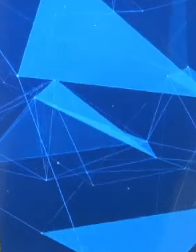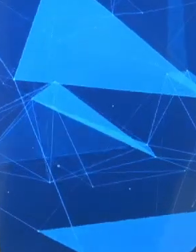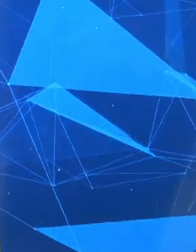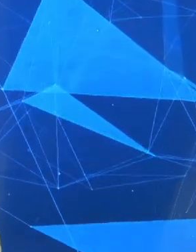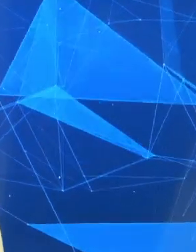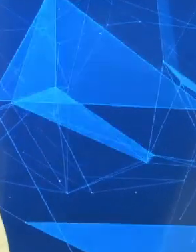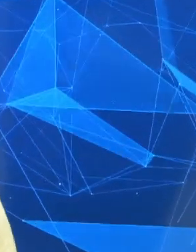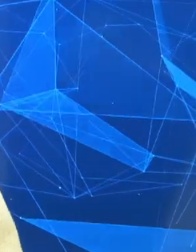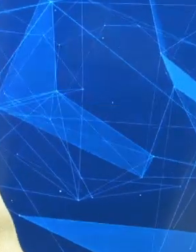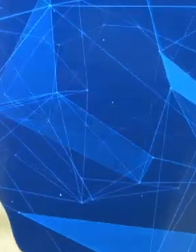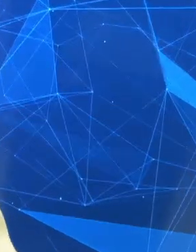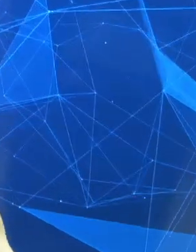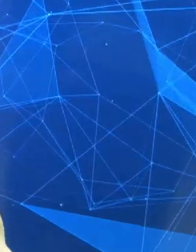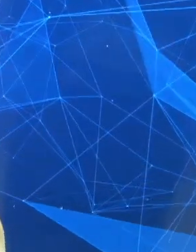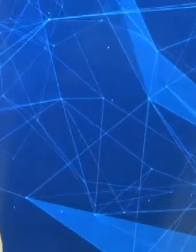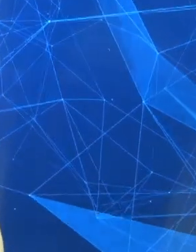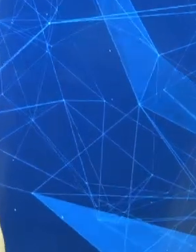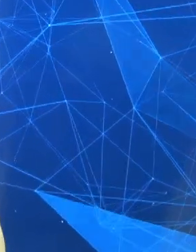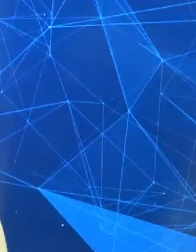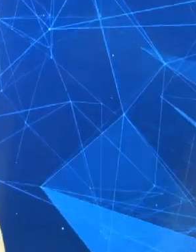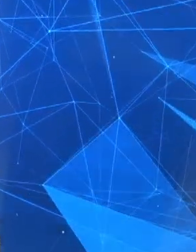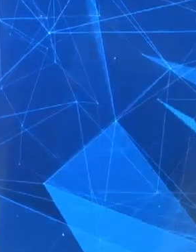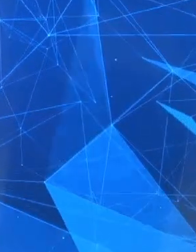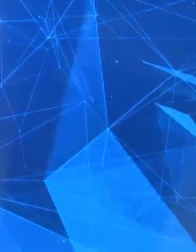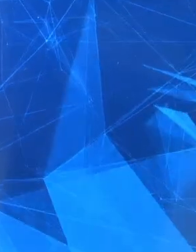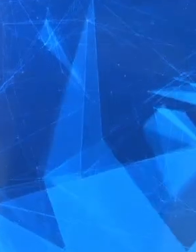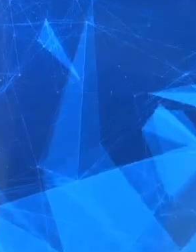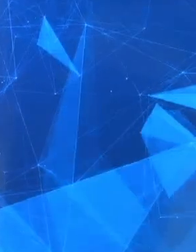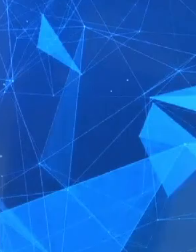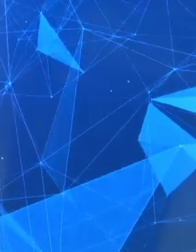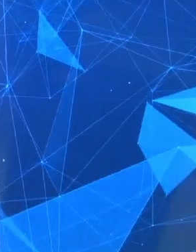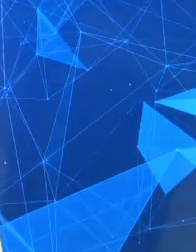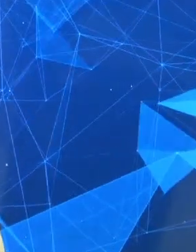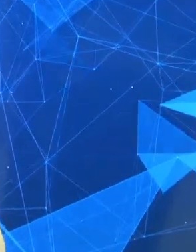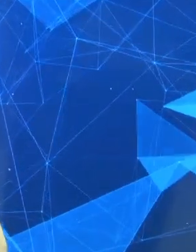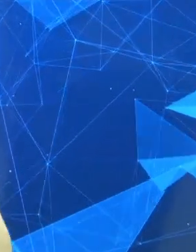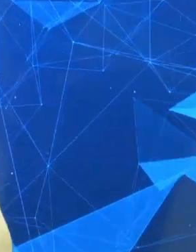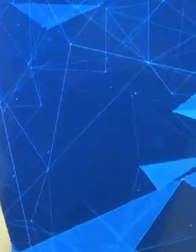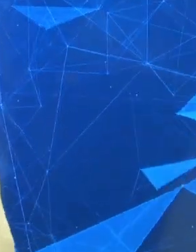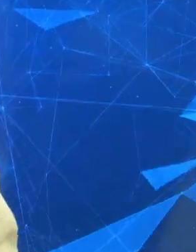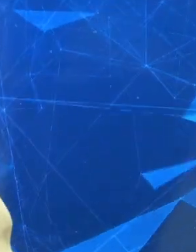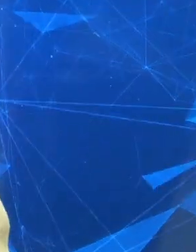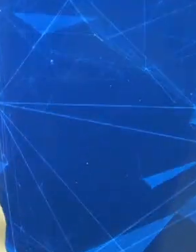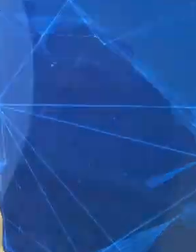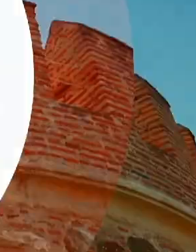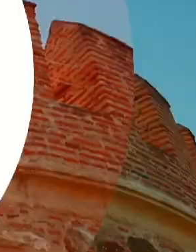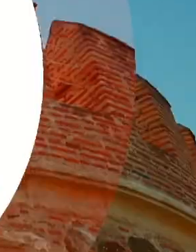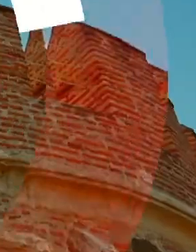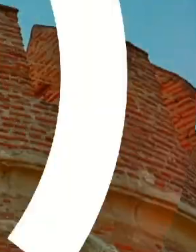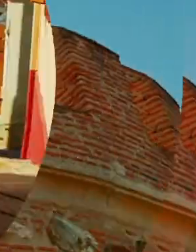όπως εκφράζονται κάποιοι φόβοι. Πάμε λοιπόν σε διαφημιστικό διάλειμμα. Σε λίγα λεπτά θα είμαστε πίσω για να συνδεθούμε ζωντανά με το Υπουργείο Υγείας.